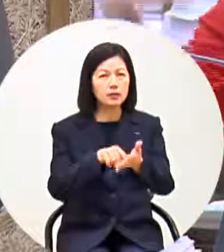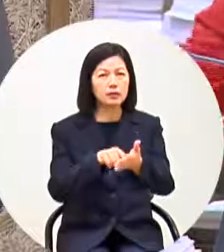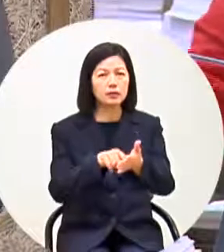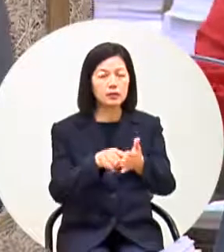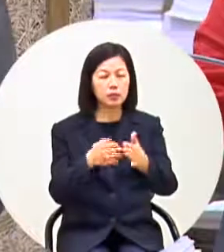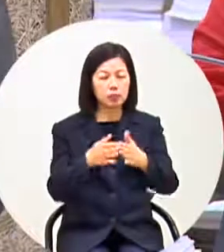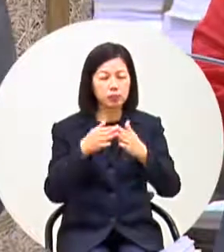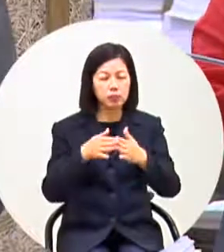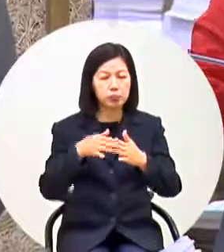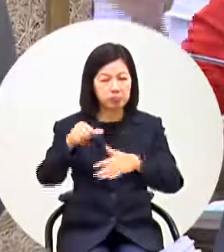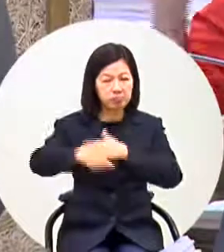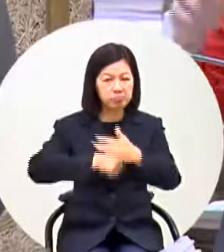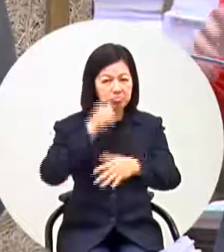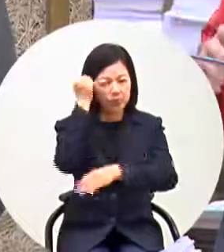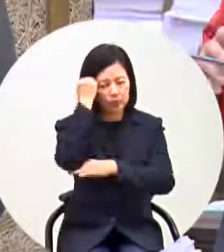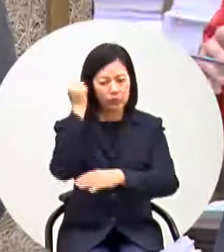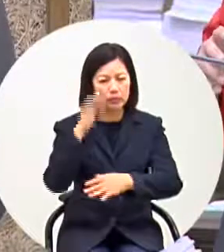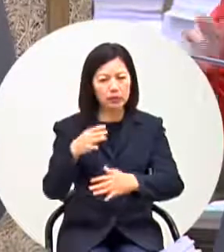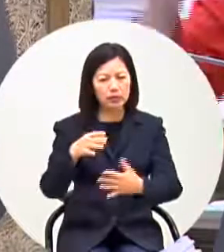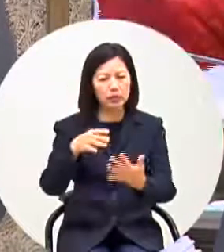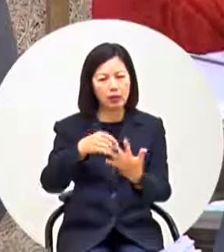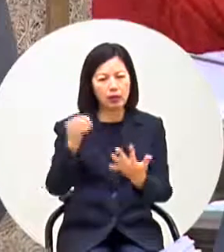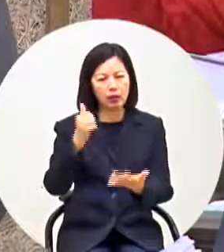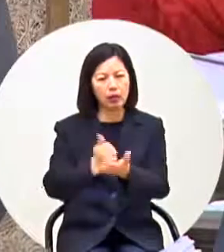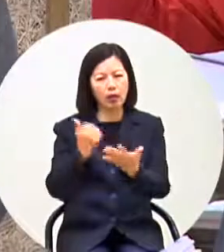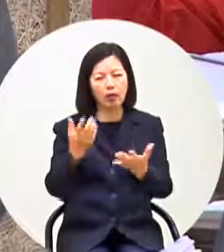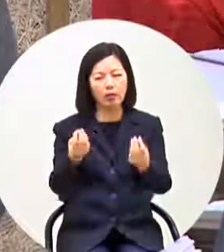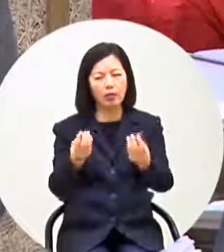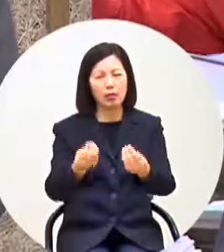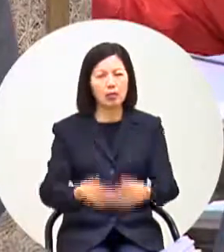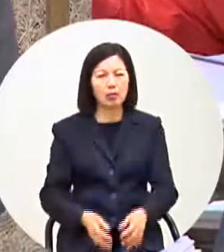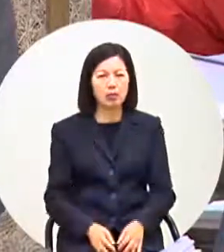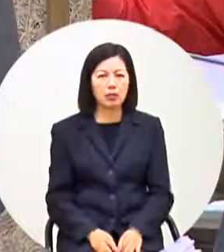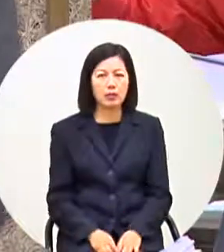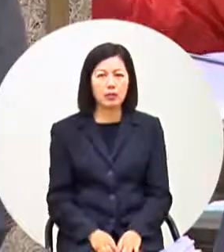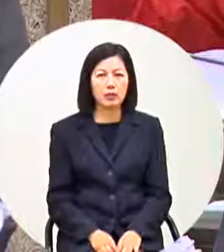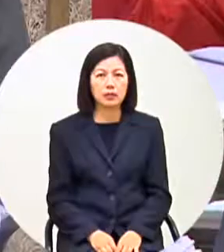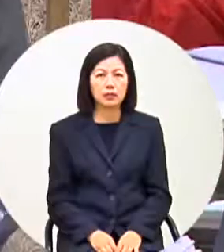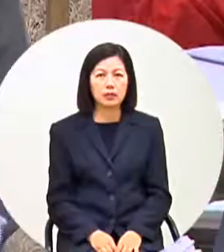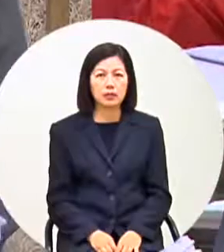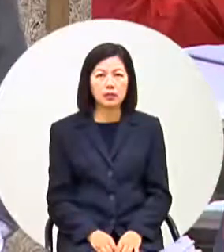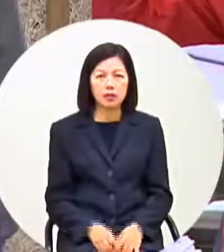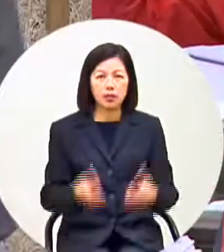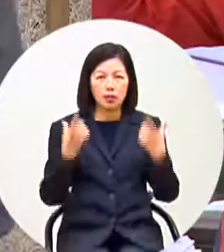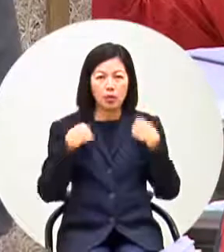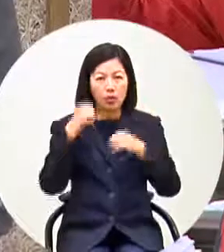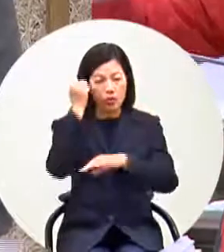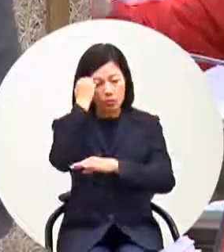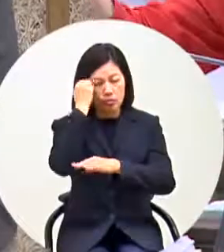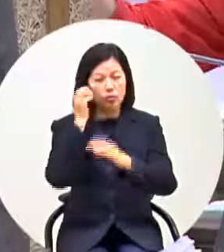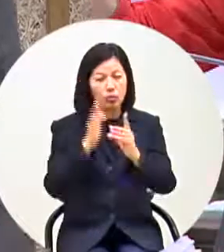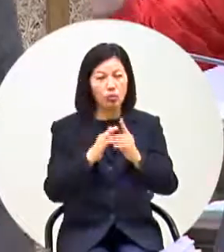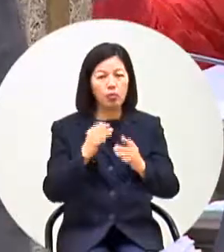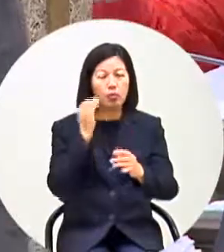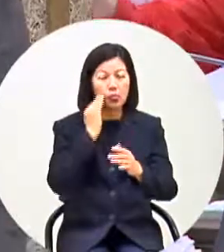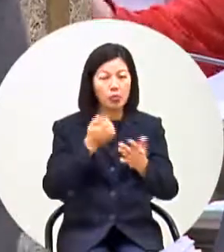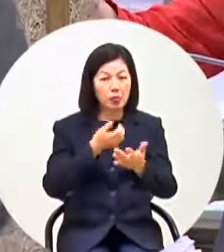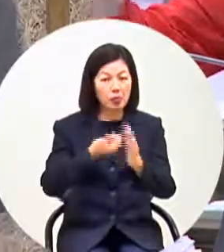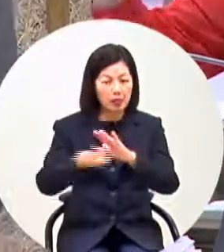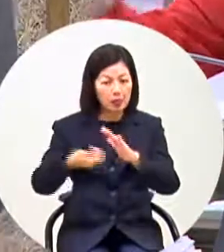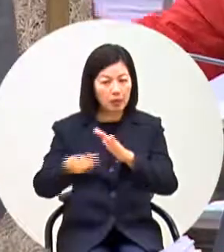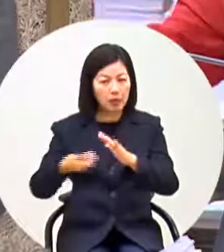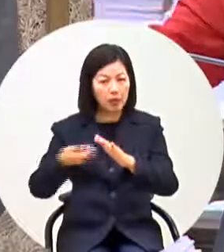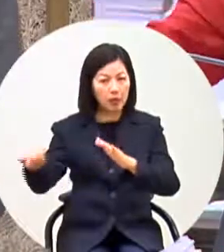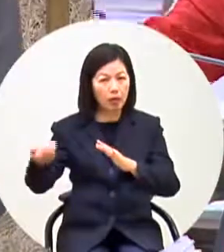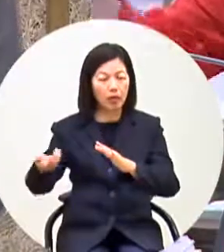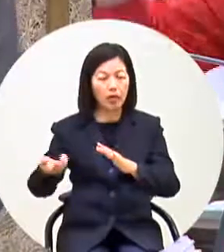啊，都没有录取。啊，本溪觉得说，他原住如果被迁走，这个最早一个眷村如果没有人，